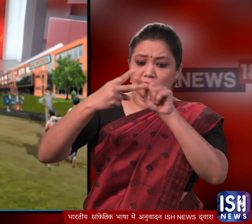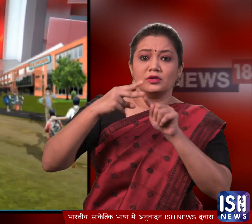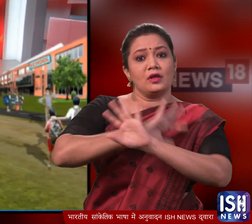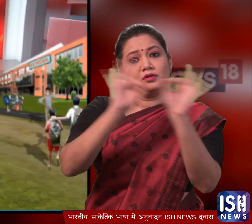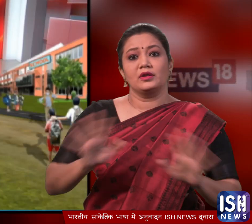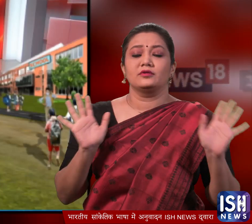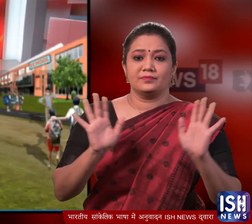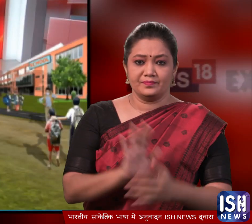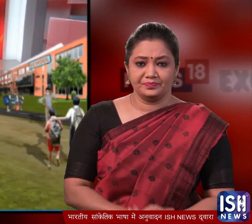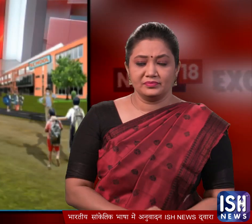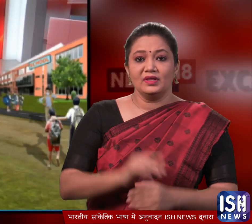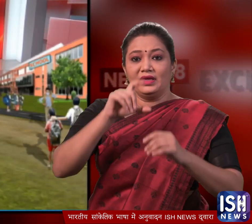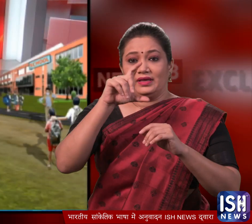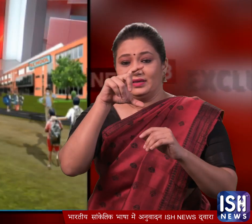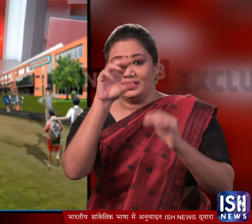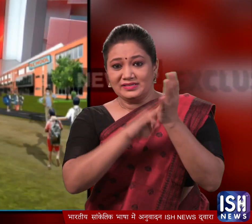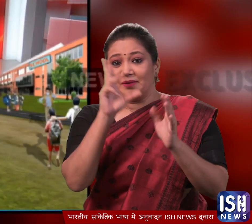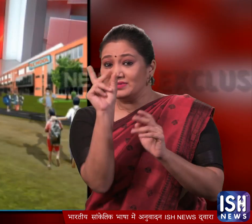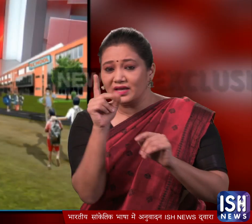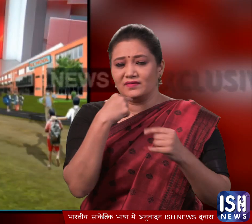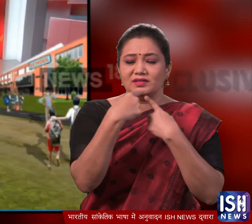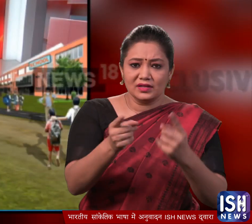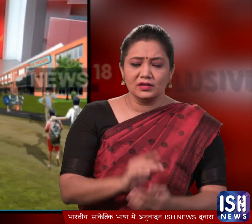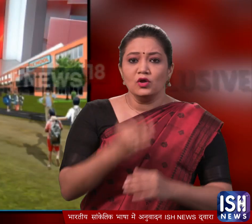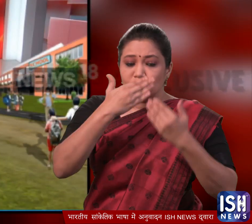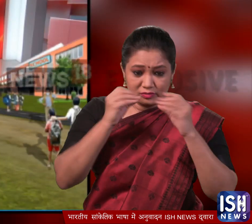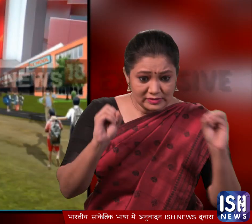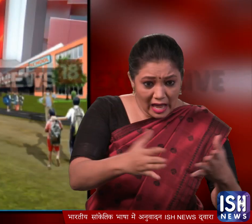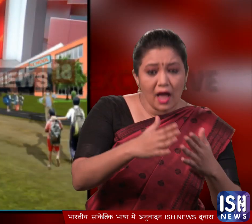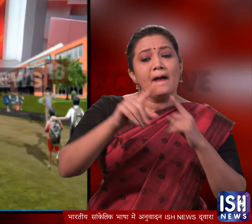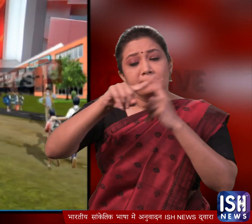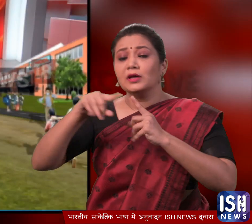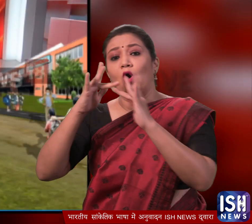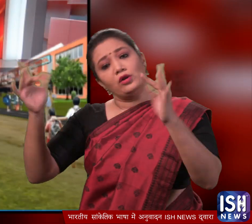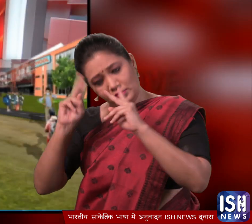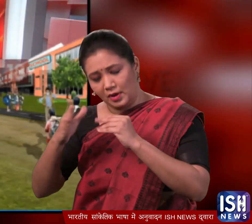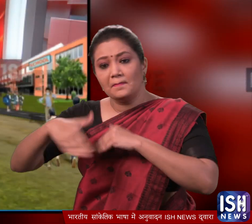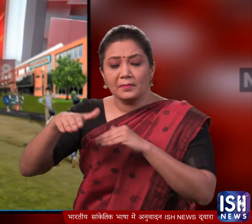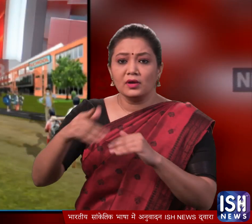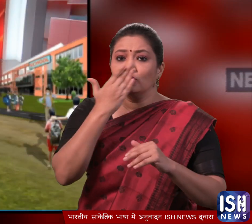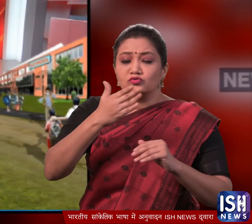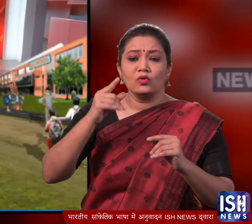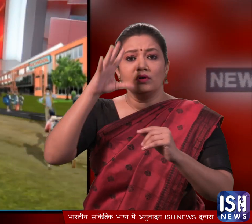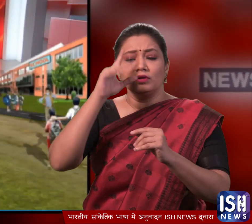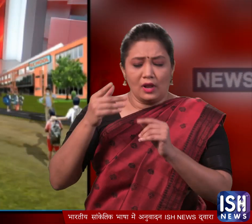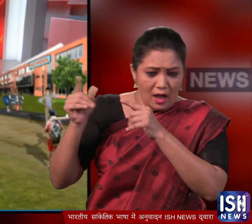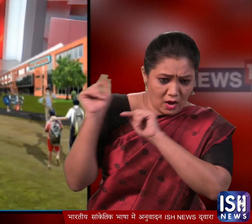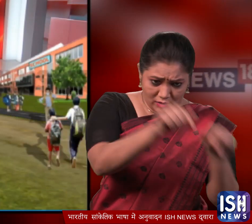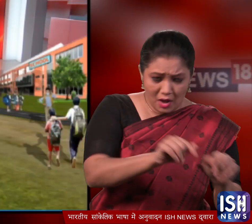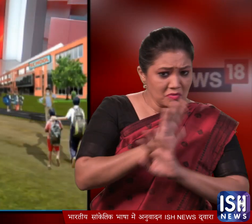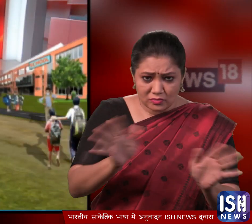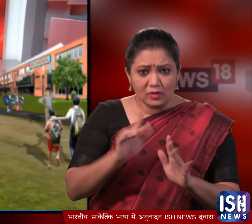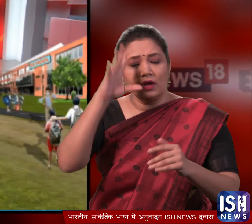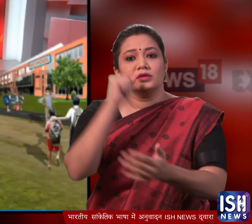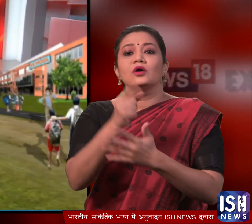डोज लगी। डिप्टी सीएम मनीष सिसोदिया ने बताया कि स्कूल खुलने के बाद भी ऑनलाइन क्लास जारी रहेंगी और बच्चों को स्कूल भेजने का फैसला उनके